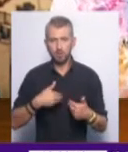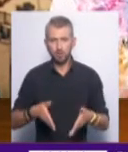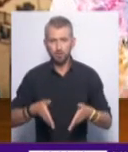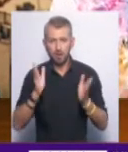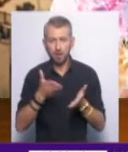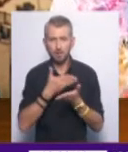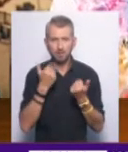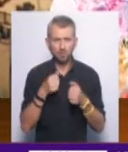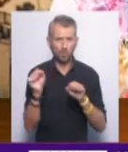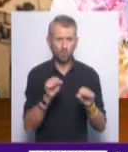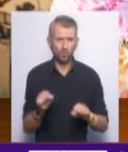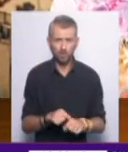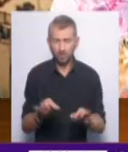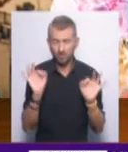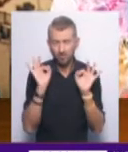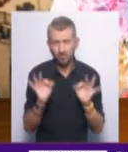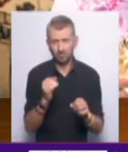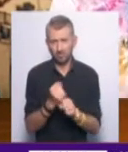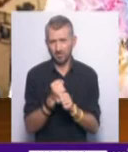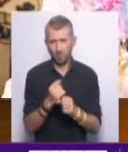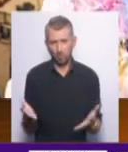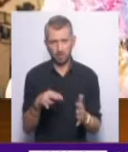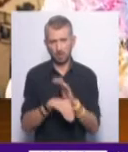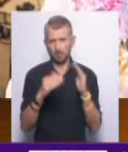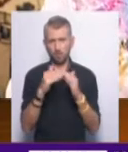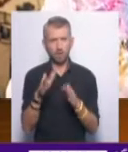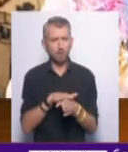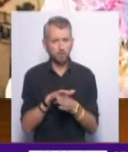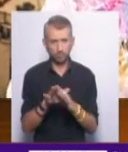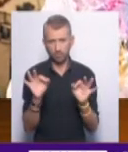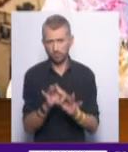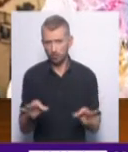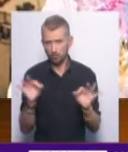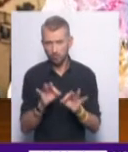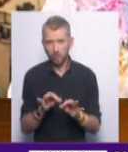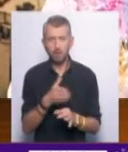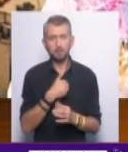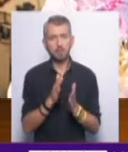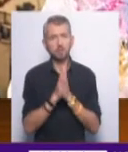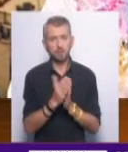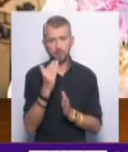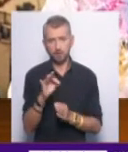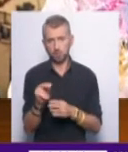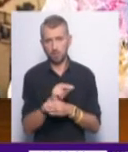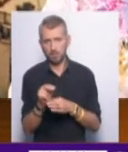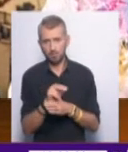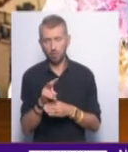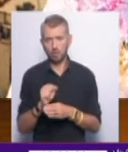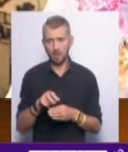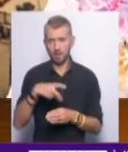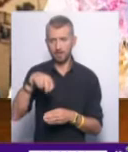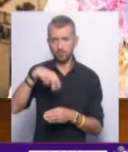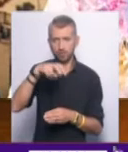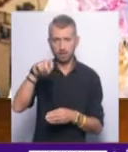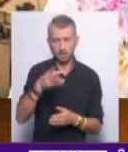ні уборки, ну нічого не робиться в домі абсолютно. Ми просили вас про ремонт на літнішній клітці.